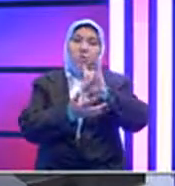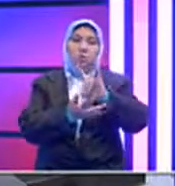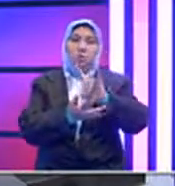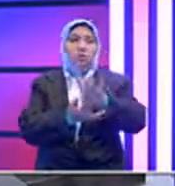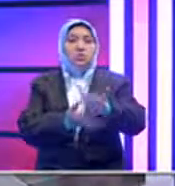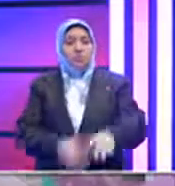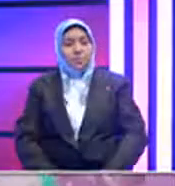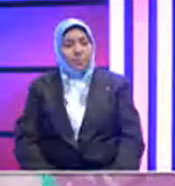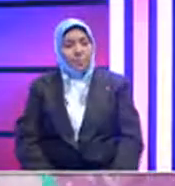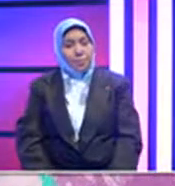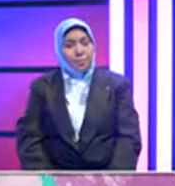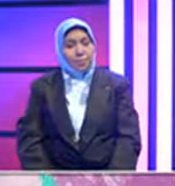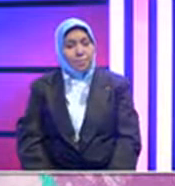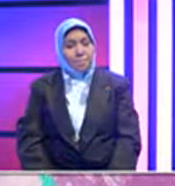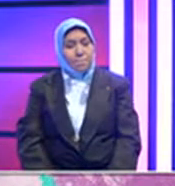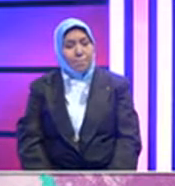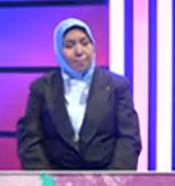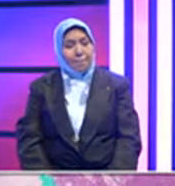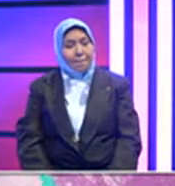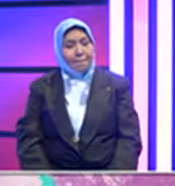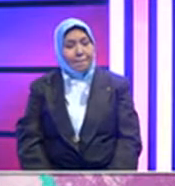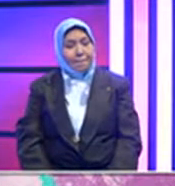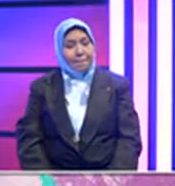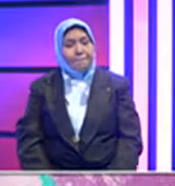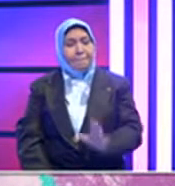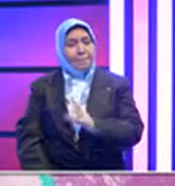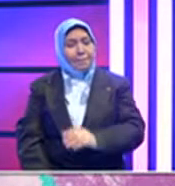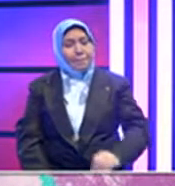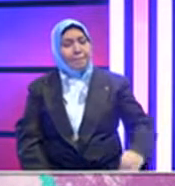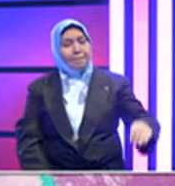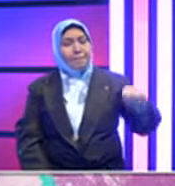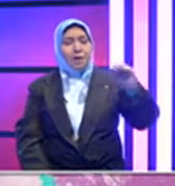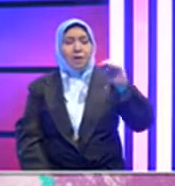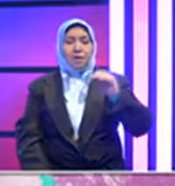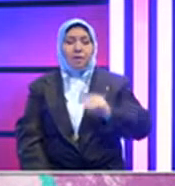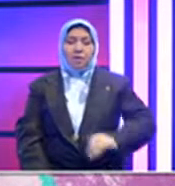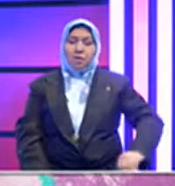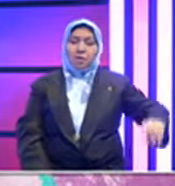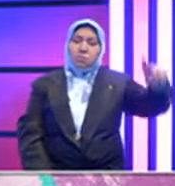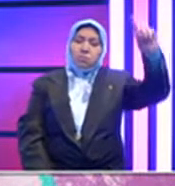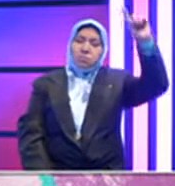Pimp the way riduen